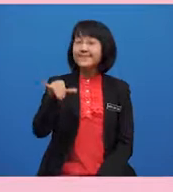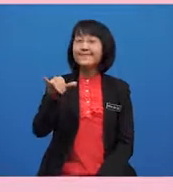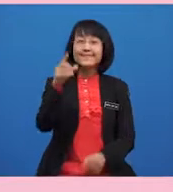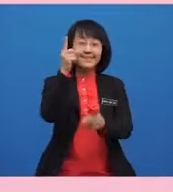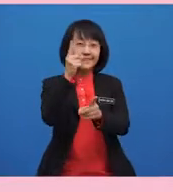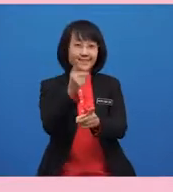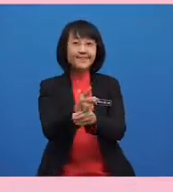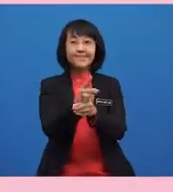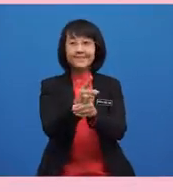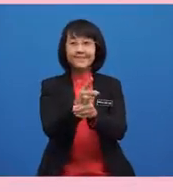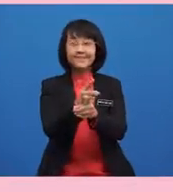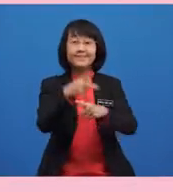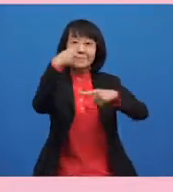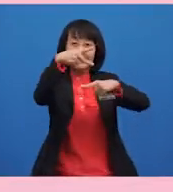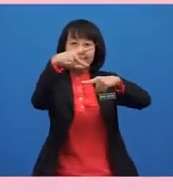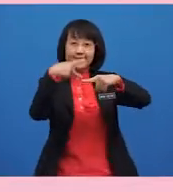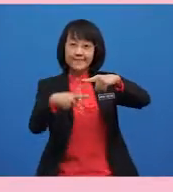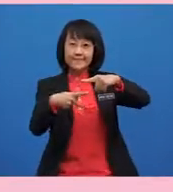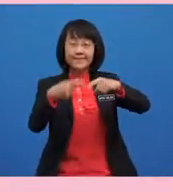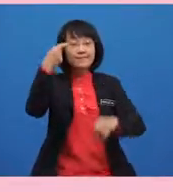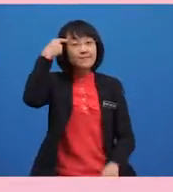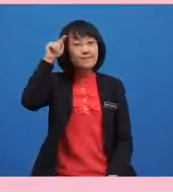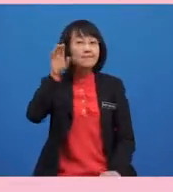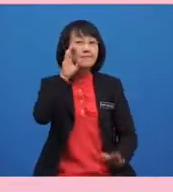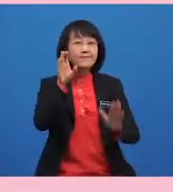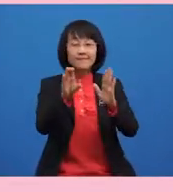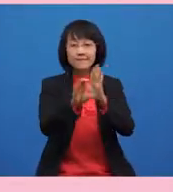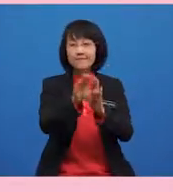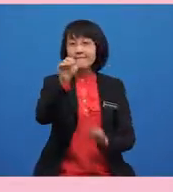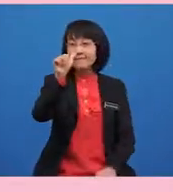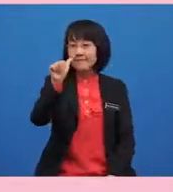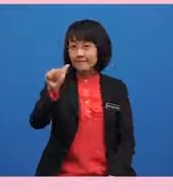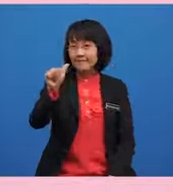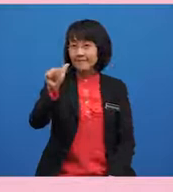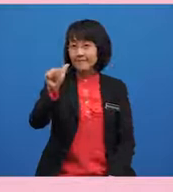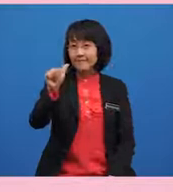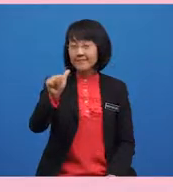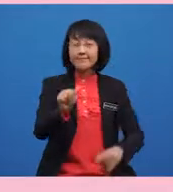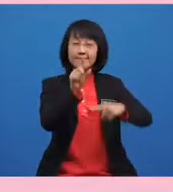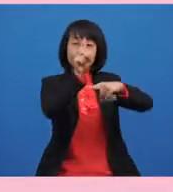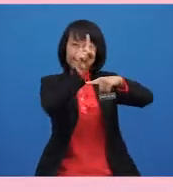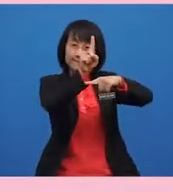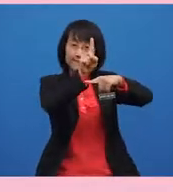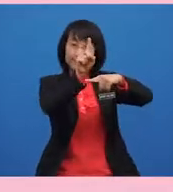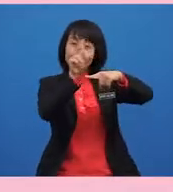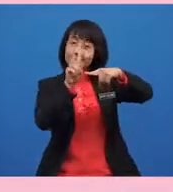Ya, betul. Pecahan bagi gambar A ialah